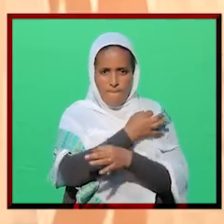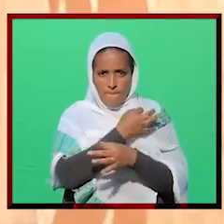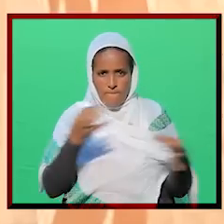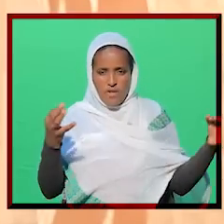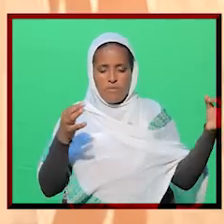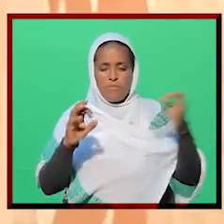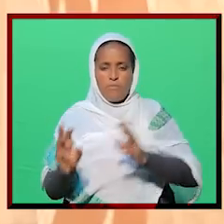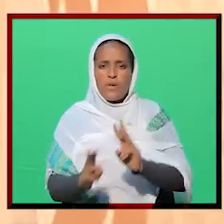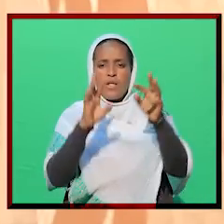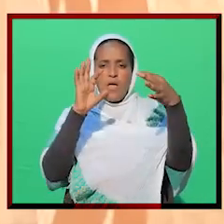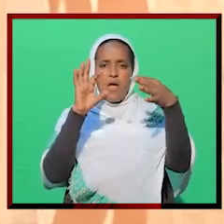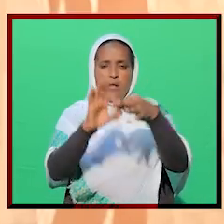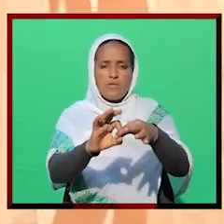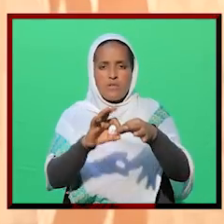ያረጋቸዋል።